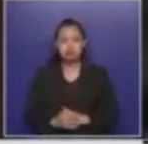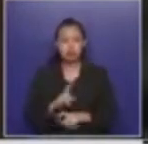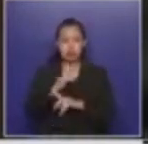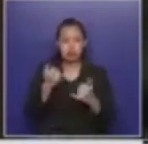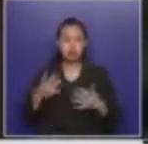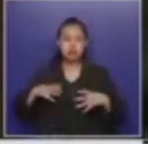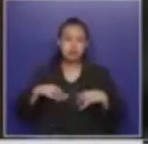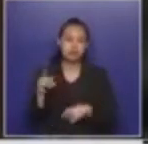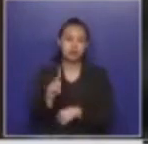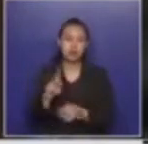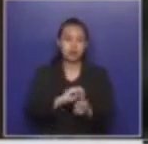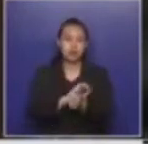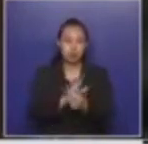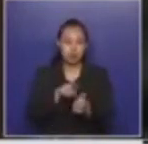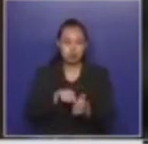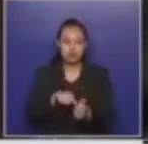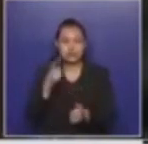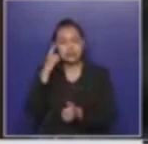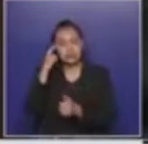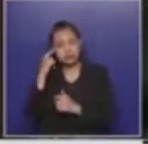เดือนข้างหน้าวันนี้นะครับเราต้องยอมรับว่าเรื่องของitนั้นเป็นเรื่องที่เราไม่ได้คาดฝันและสร้างปัญหาให้กับประเทศไทยพี่น้องประชาชนเป็นอย่างยิ่งเรื่องเศรษฐกิจเรื่องสังคม